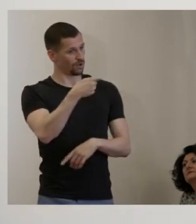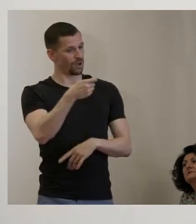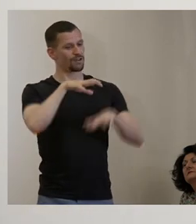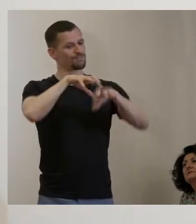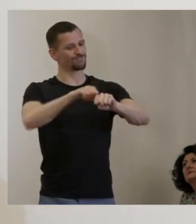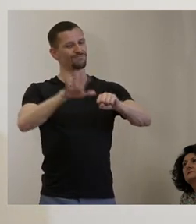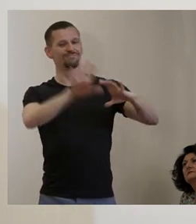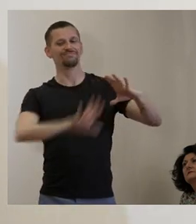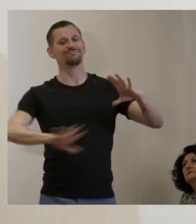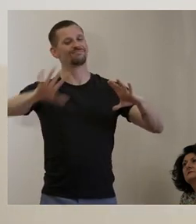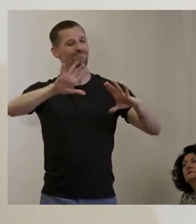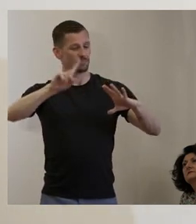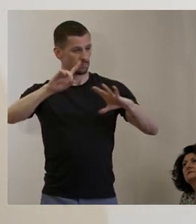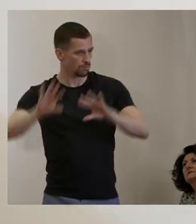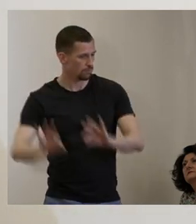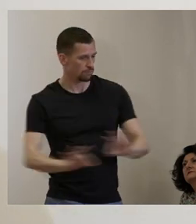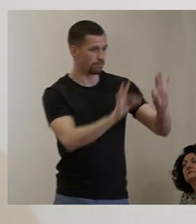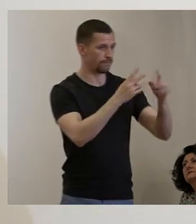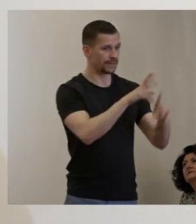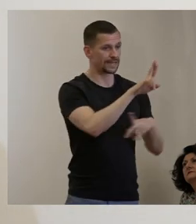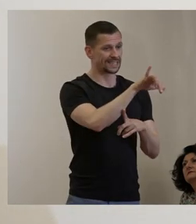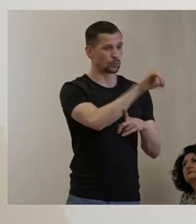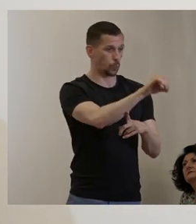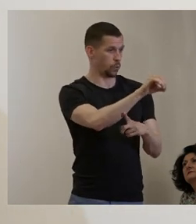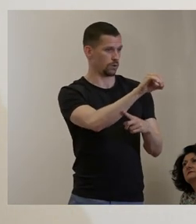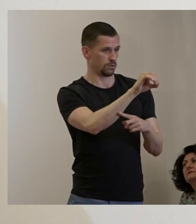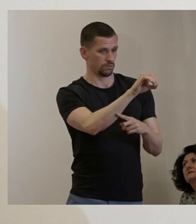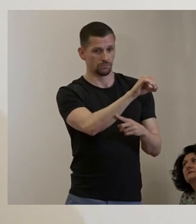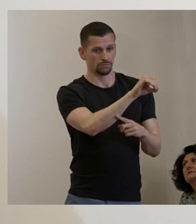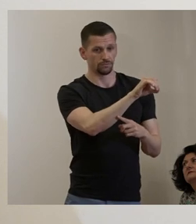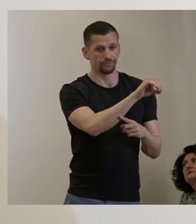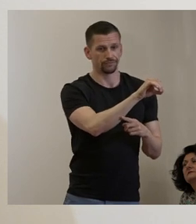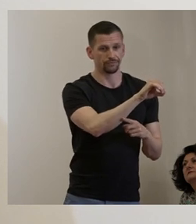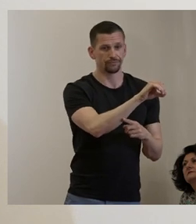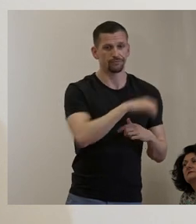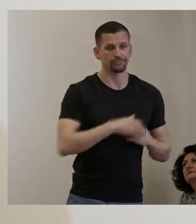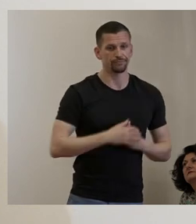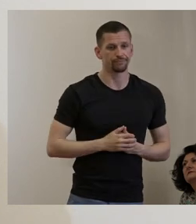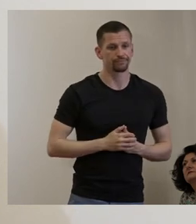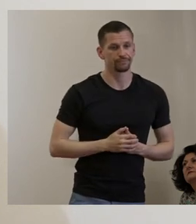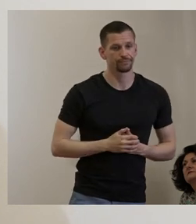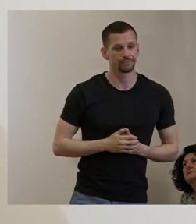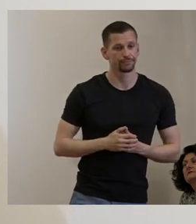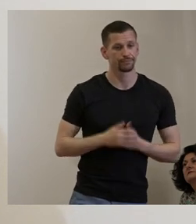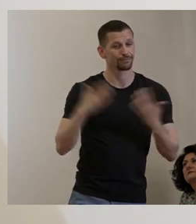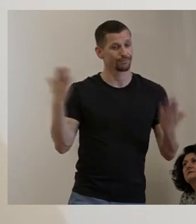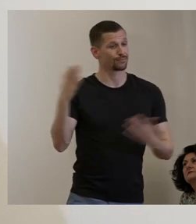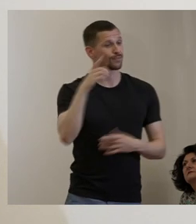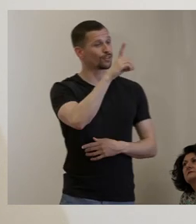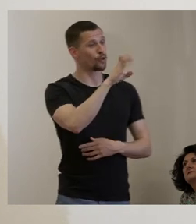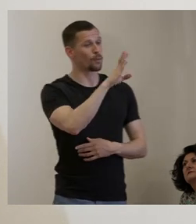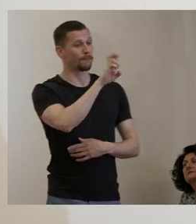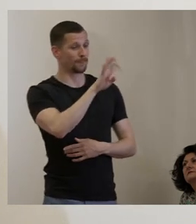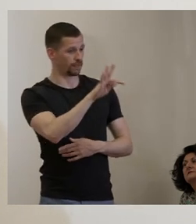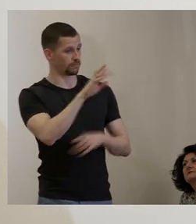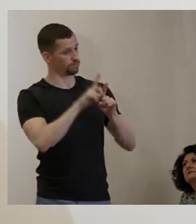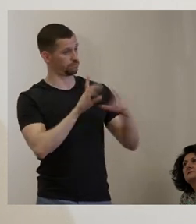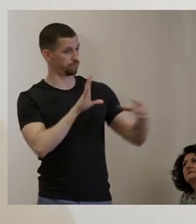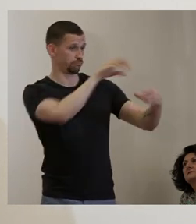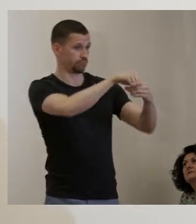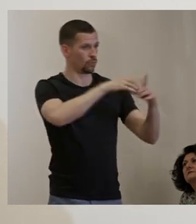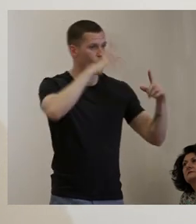comme David avait été le peintre de Napoléon, le peintre de la cour portugaise, qui devient la cour brésilienne, puisqu'en 1822, le